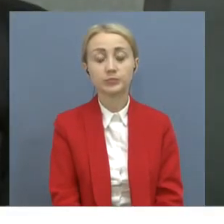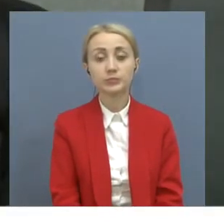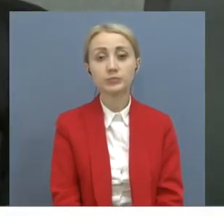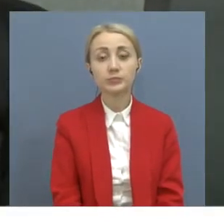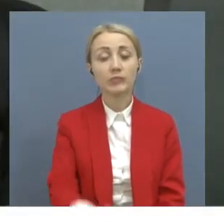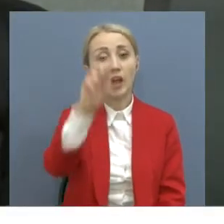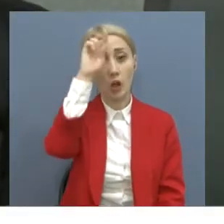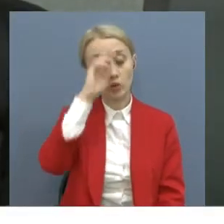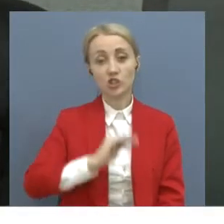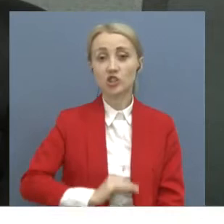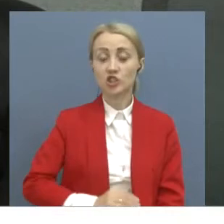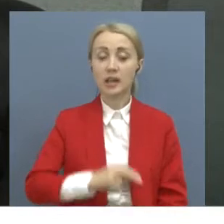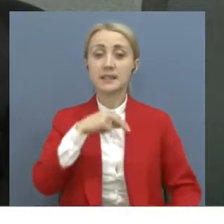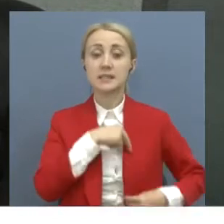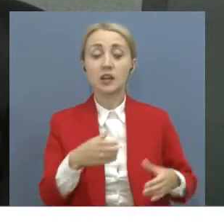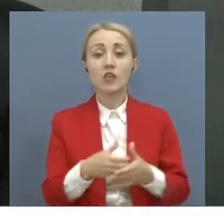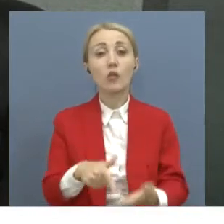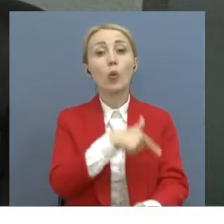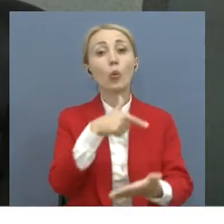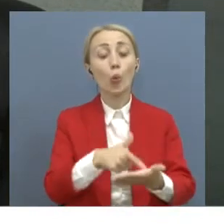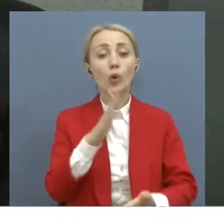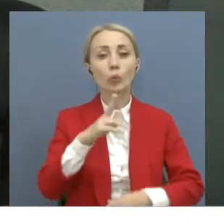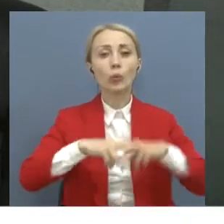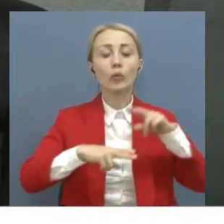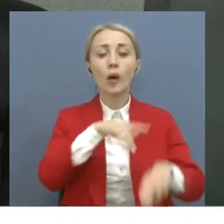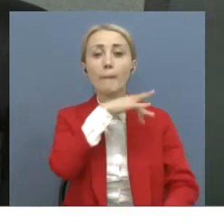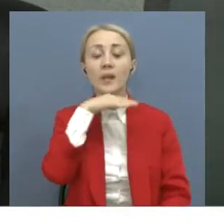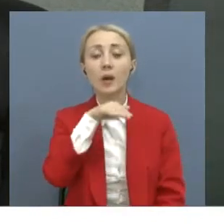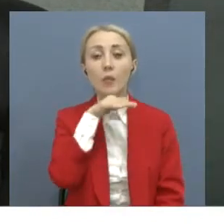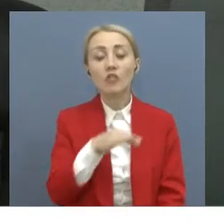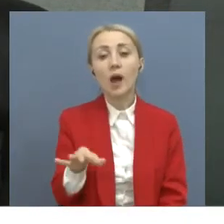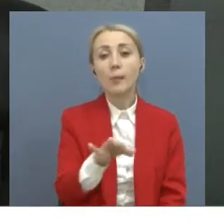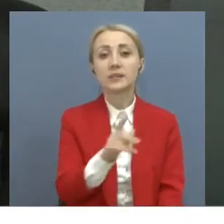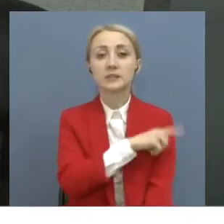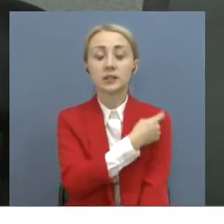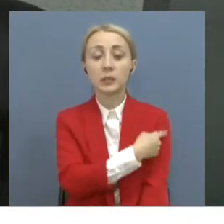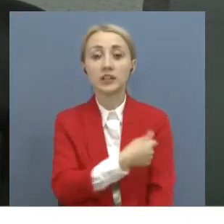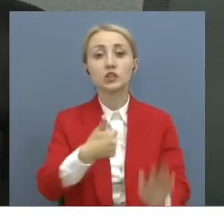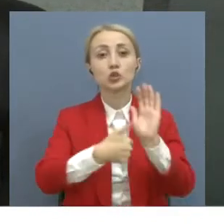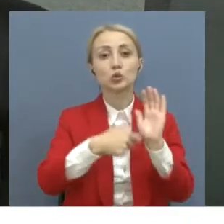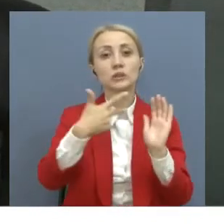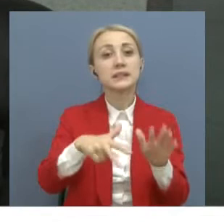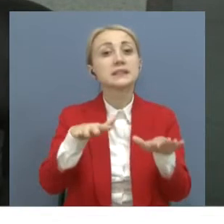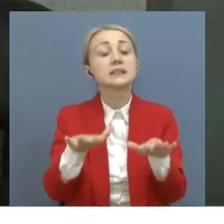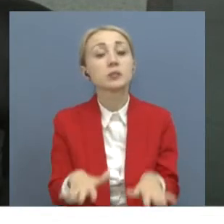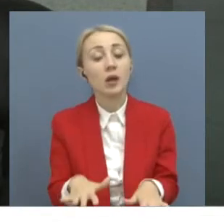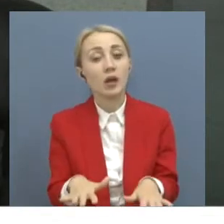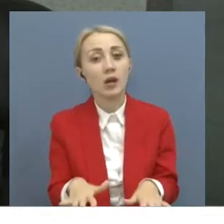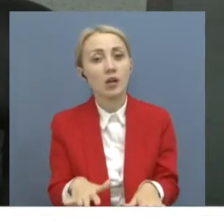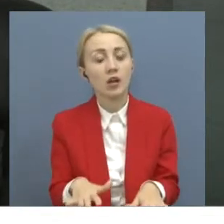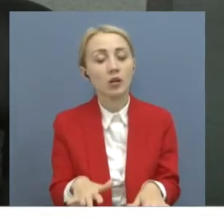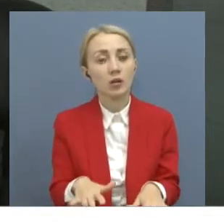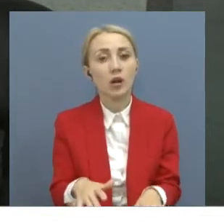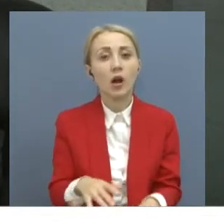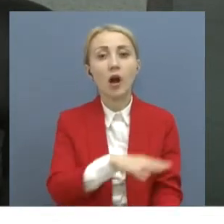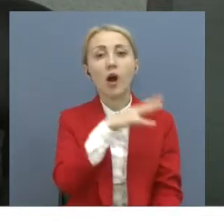Мемлекеттік жекеменшік әріптестік аясында қалада 630 орынға шақталған көпсалалы облыстық аурухана салынады. Оған жұмсалатын қаржы көлемі